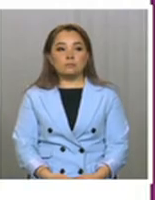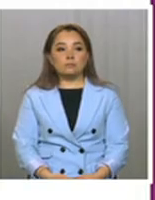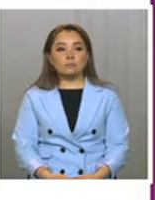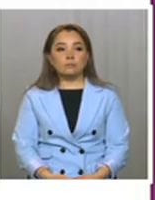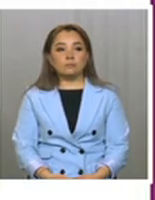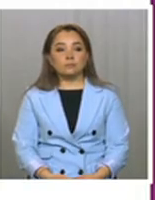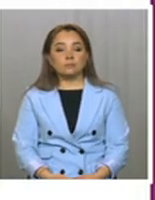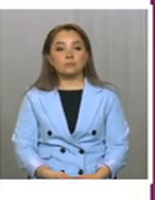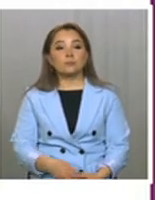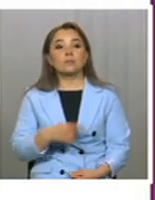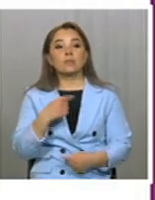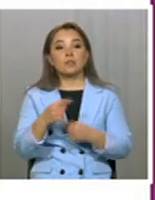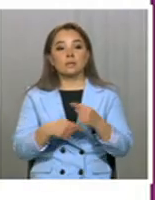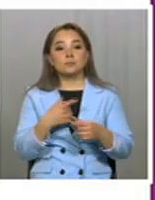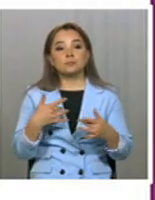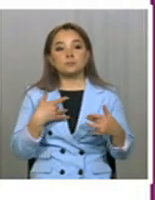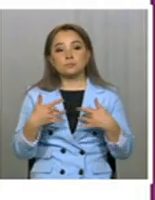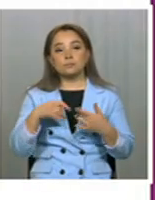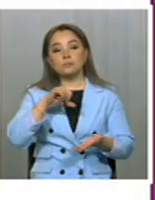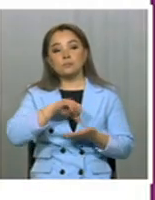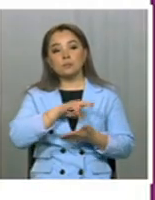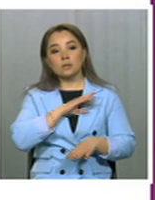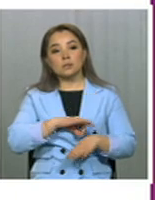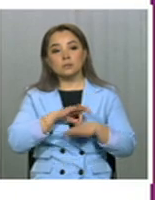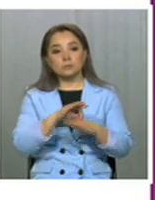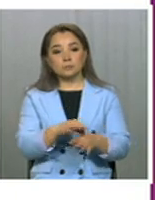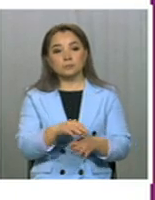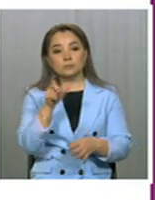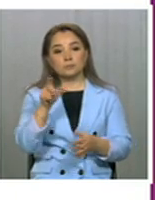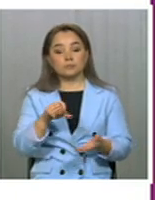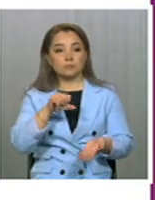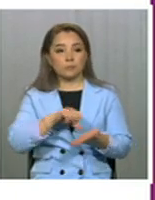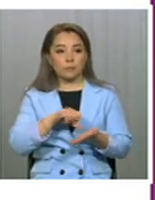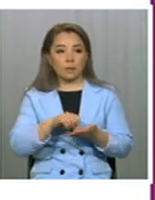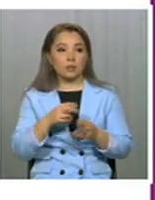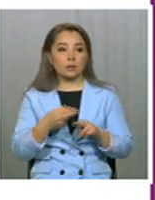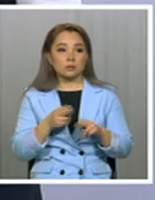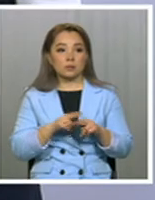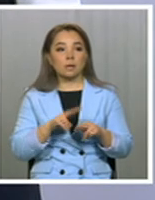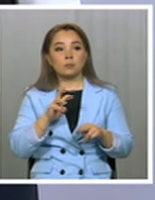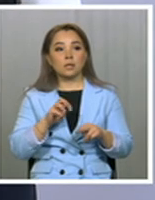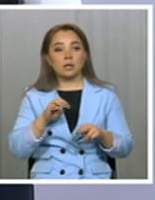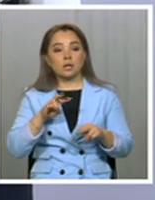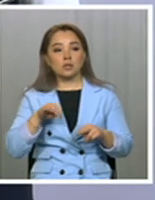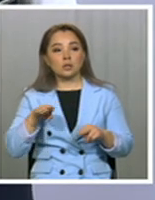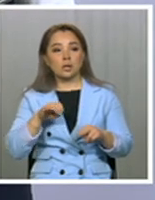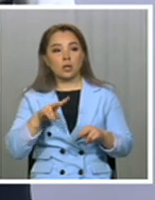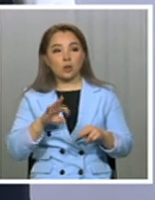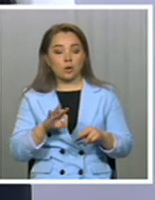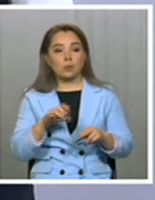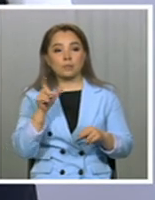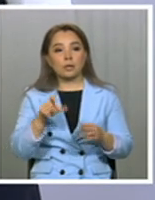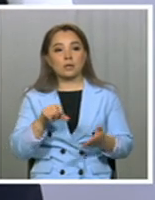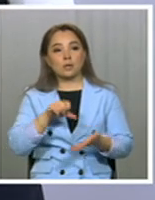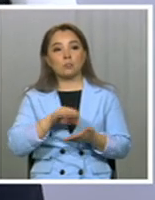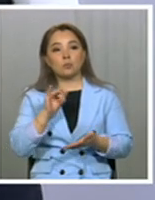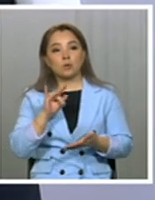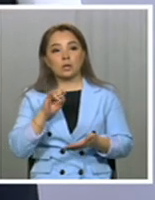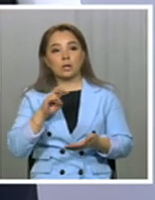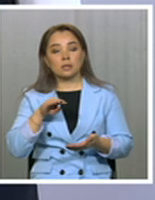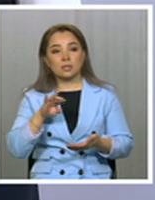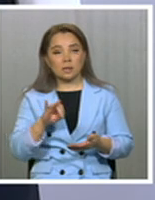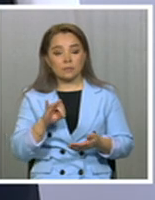Келесі өнер қайраткері майталманы ол Микеланджело Буонаротти.